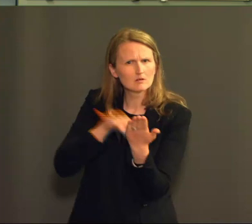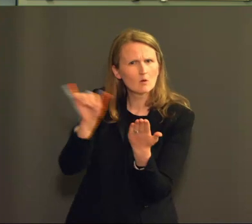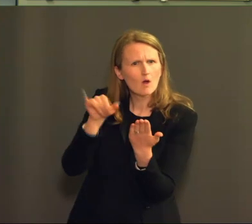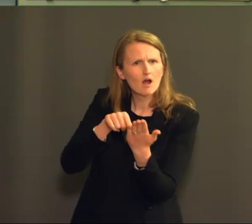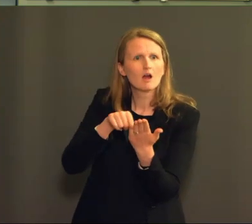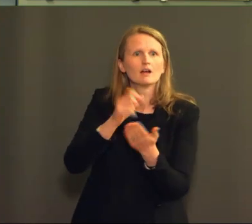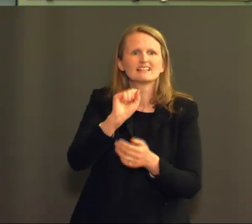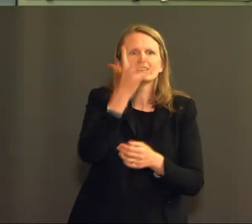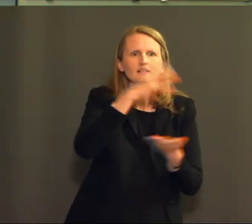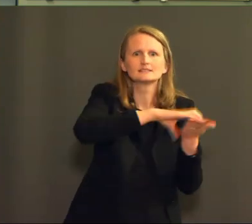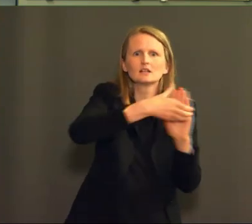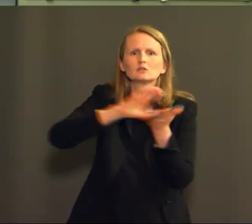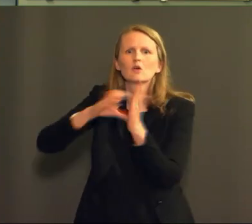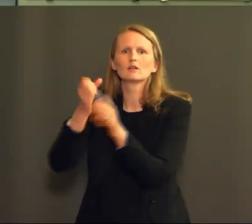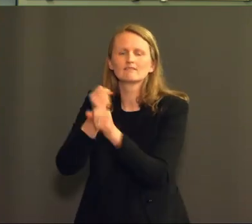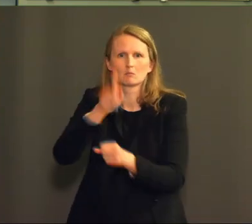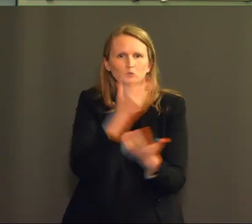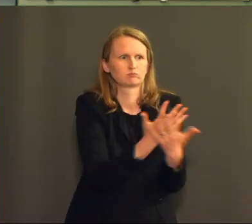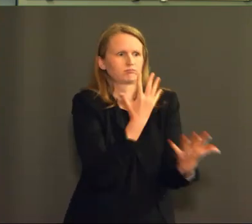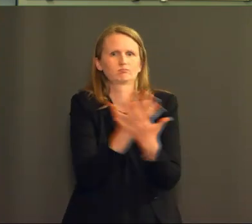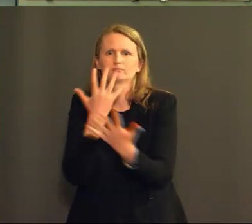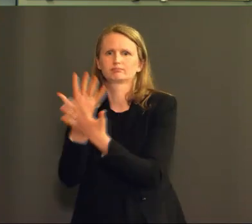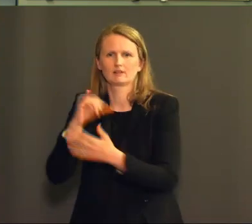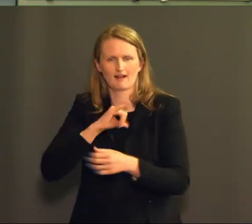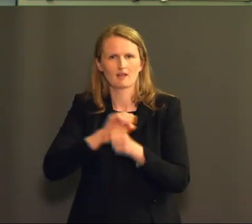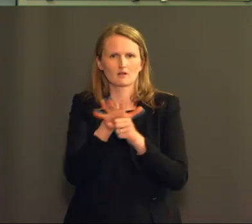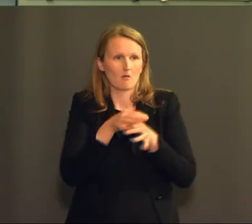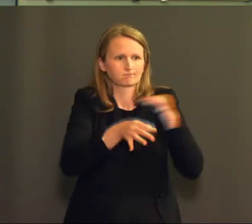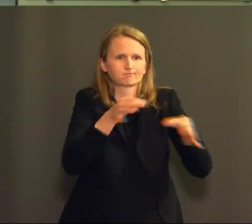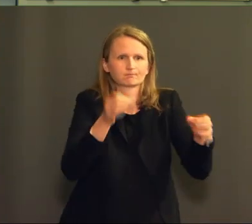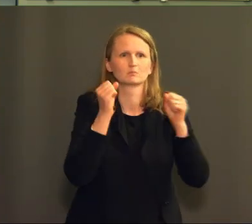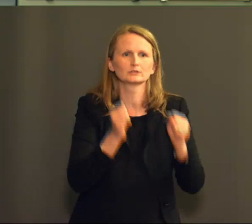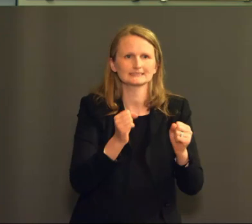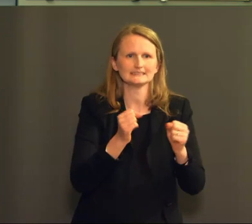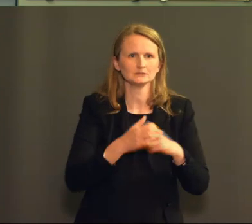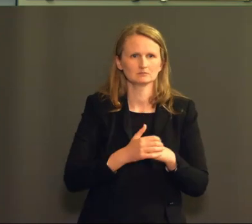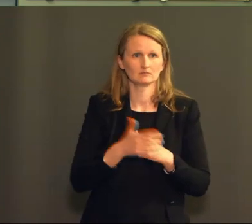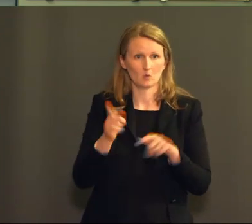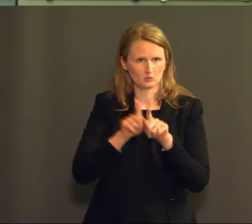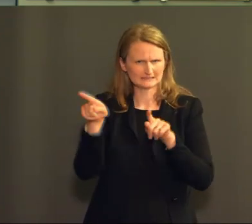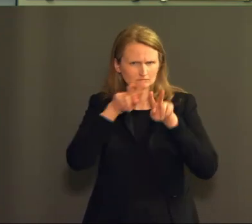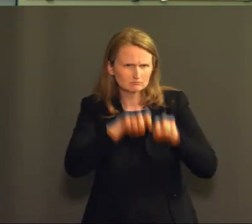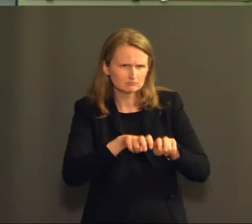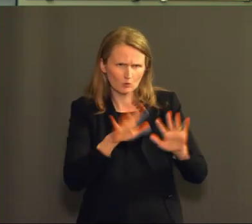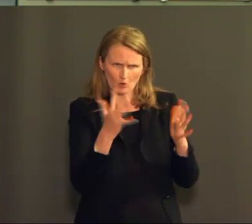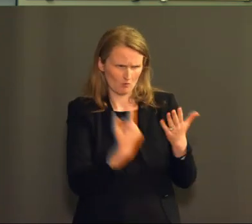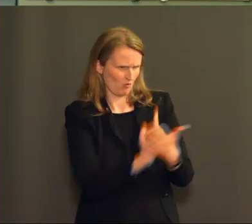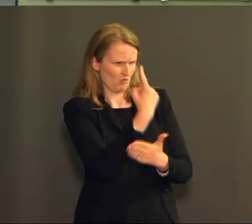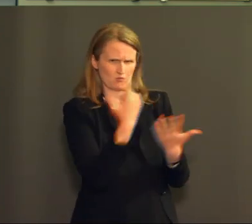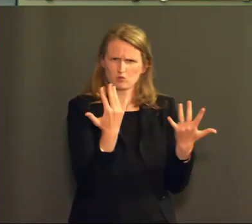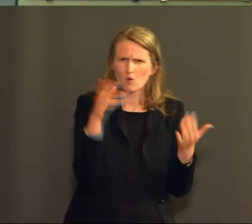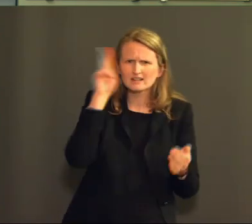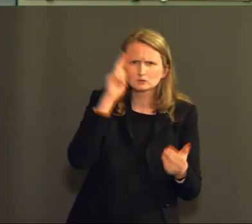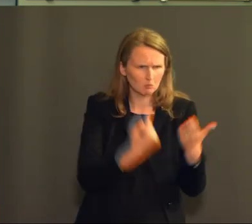sont-elles particulièrement exposées au risque Covid ou quelles sont les causes concrètes des taux d'infection parfois élevés qui s'y